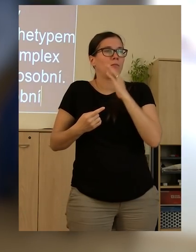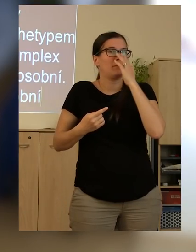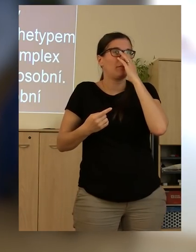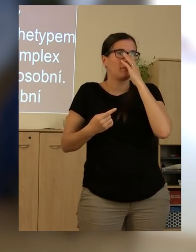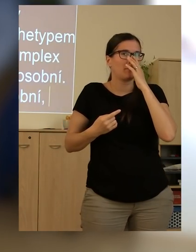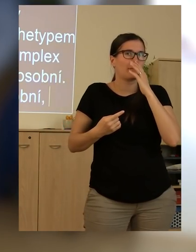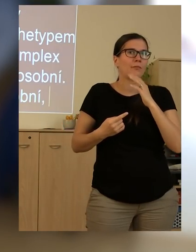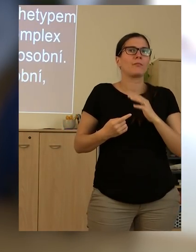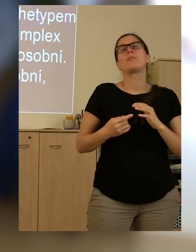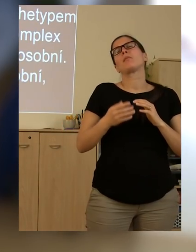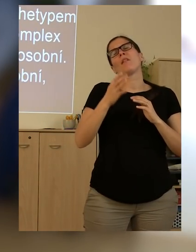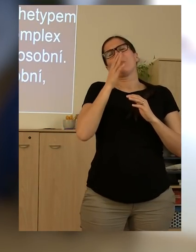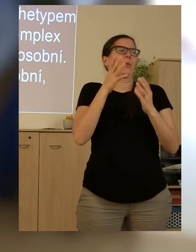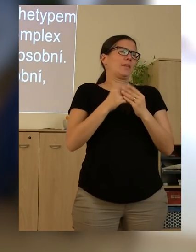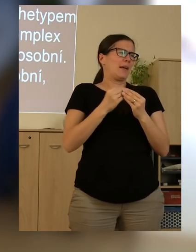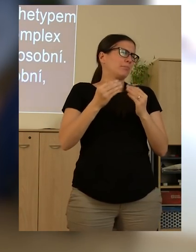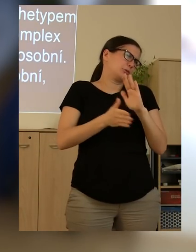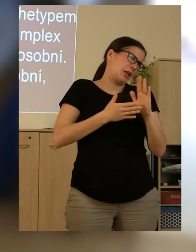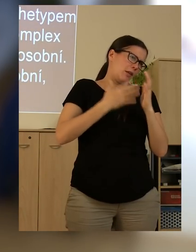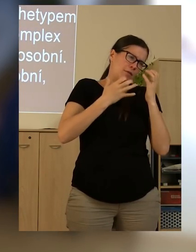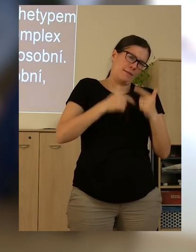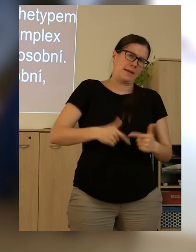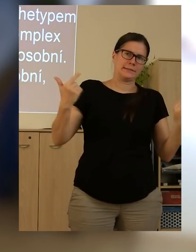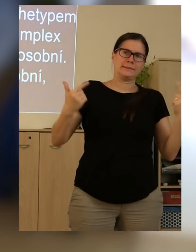Zkusím říct ten příklad.